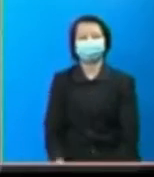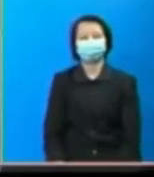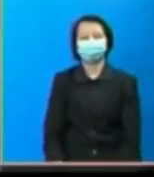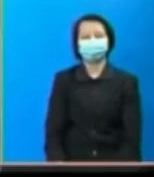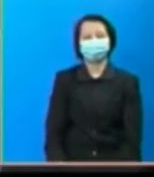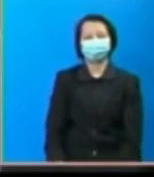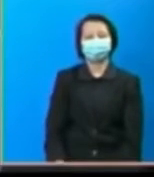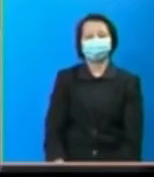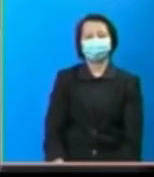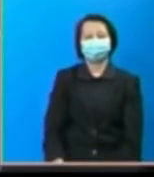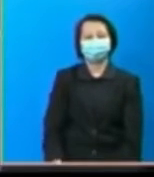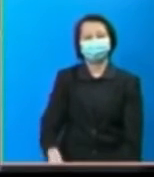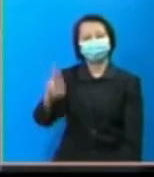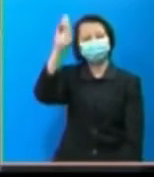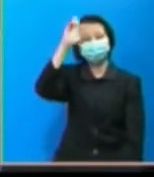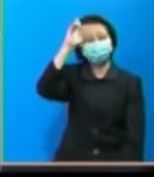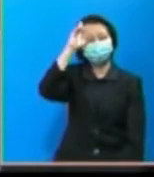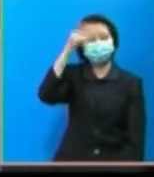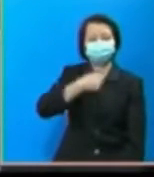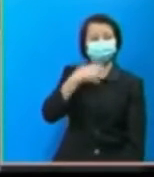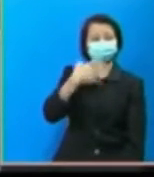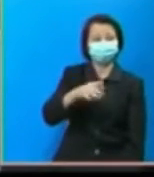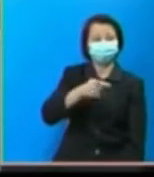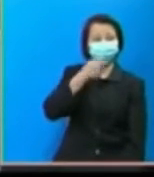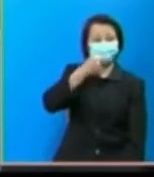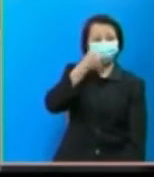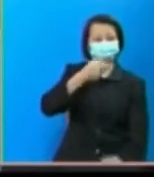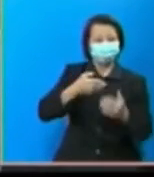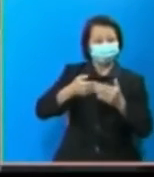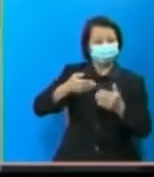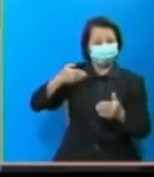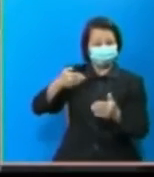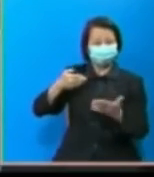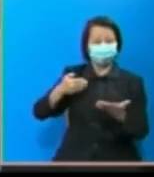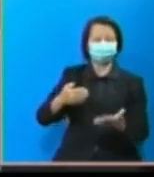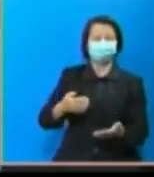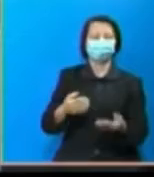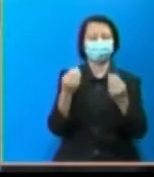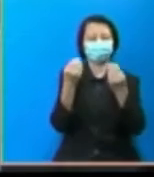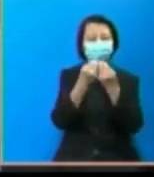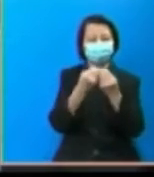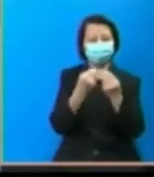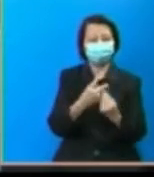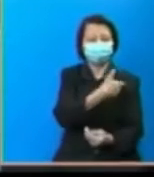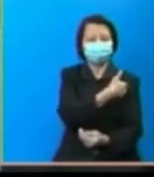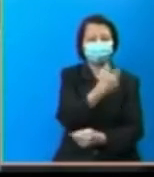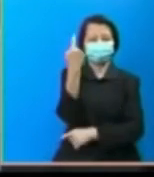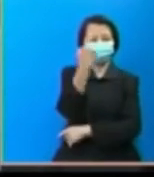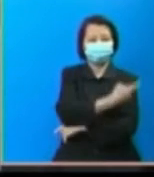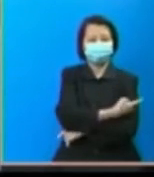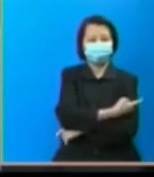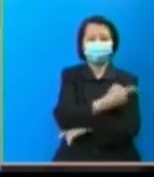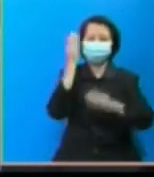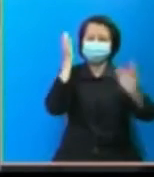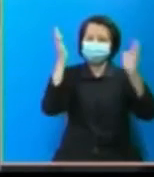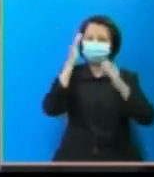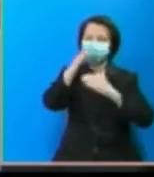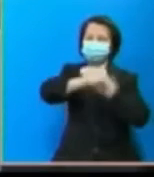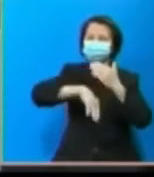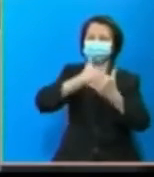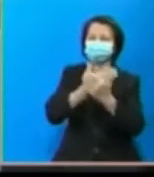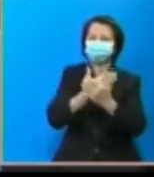Hai sepertimana yang saya telah Nyatakan sebelum ini ada reaksi nasi harian di seluruh negara